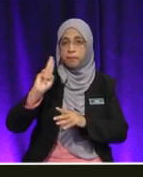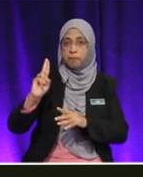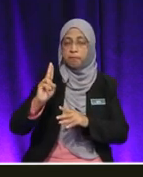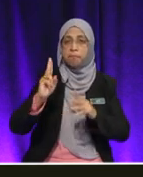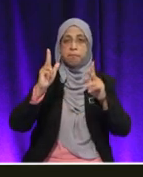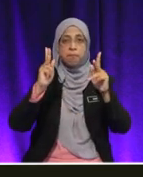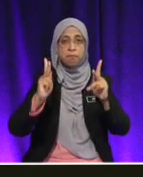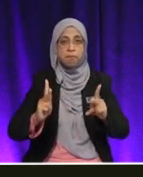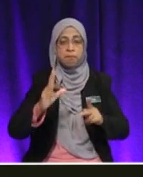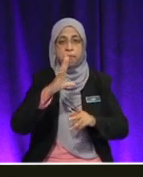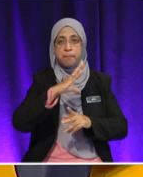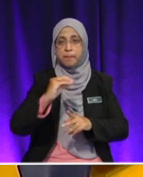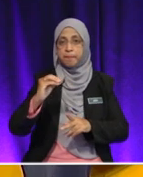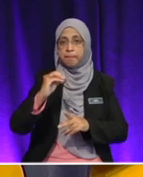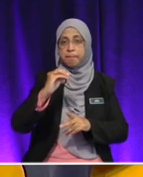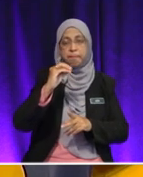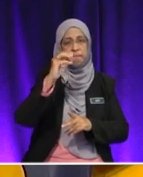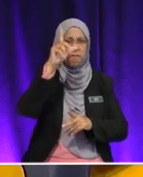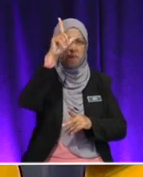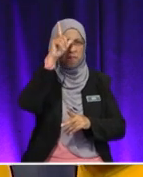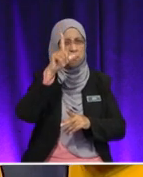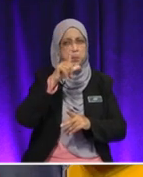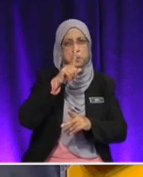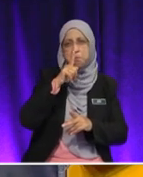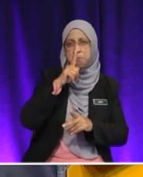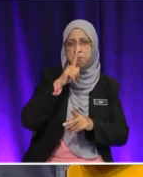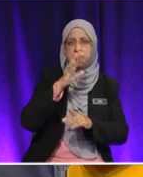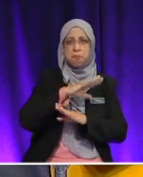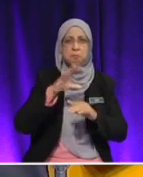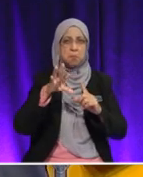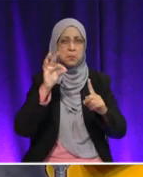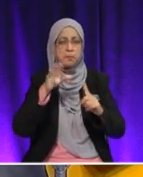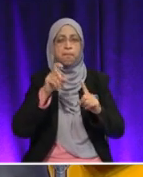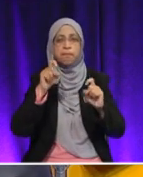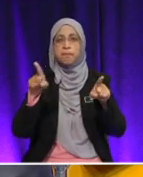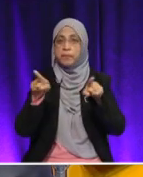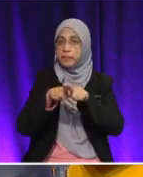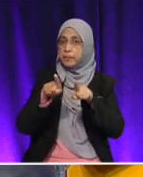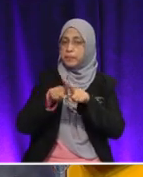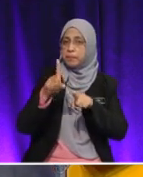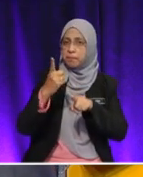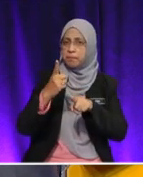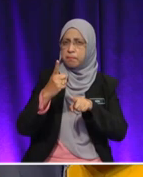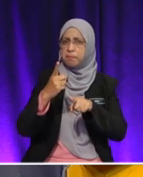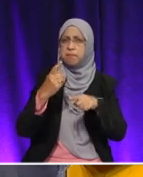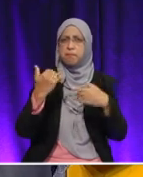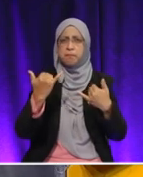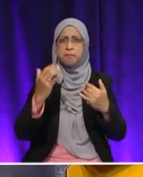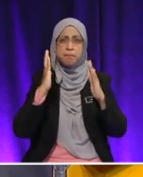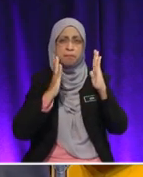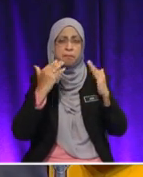ataupun jatina karya ini sangat penting terutamanya apabila kita berada dalam negara yang mempunyai berbagai